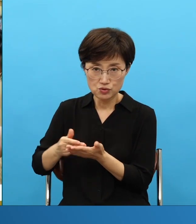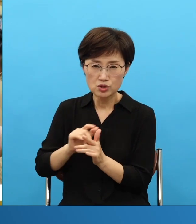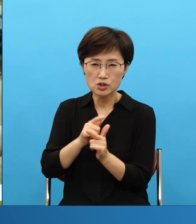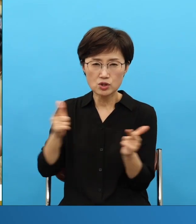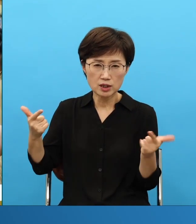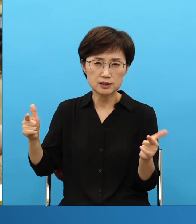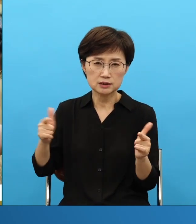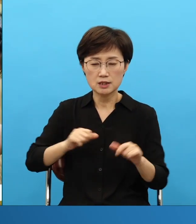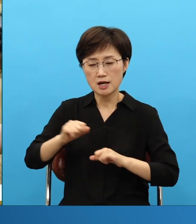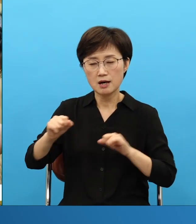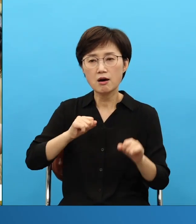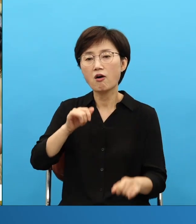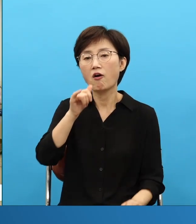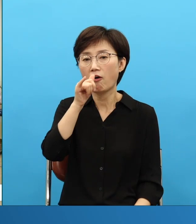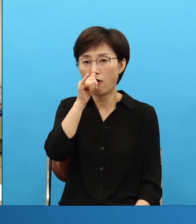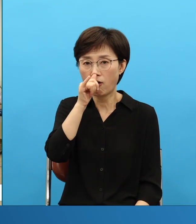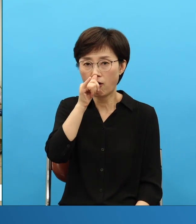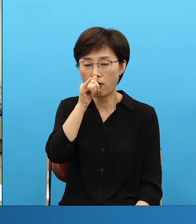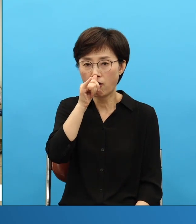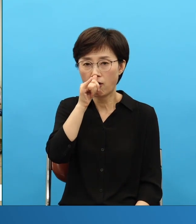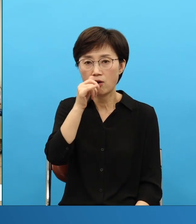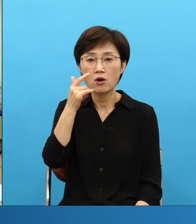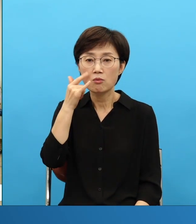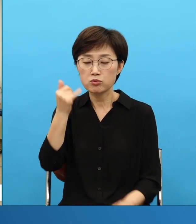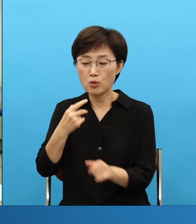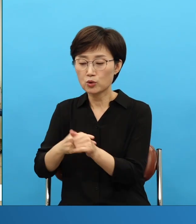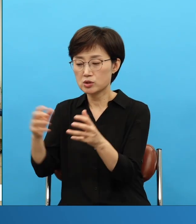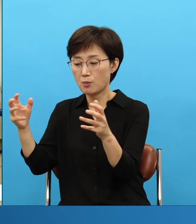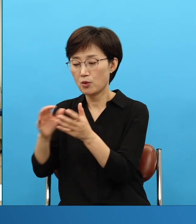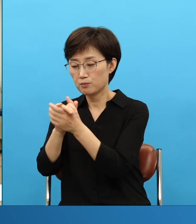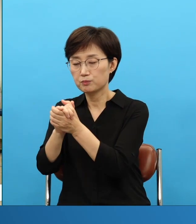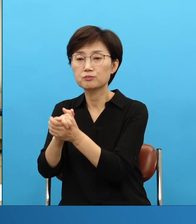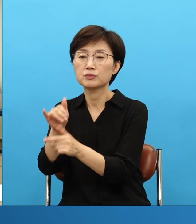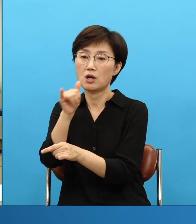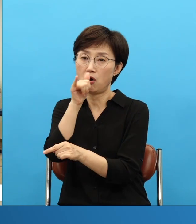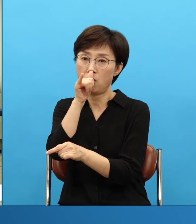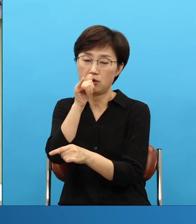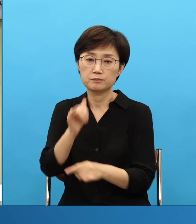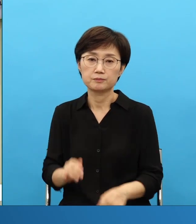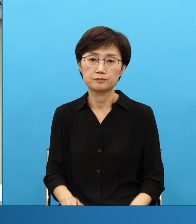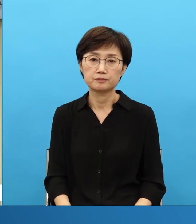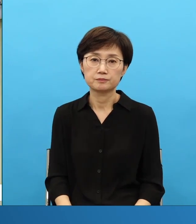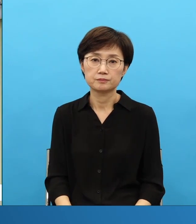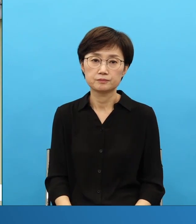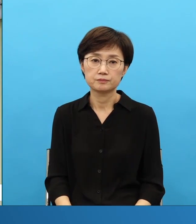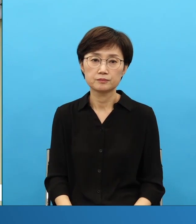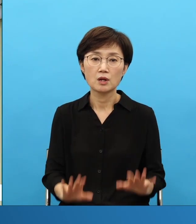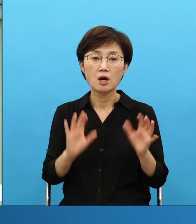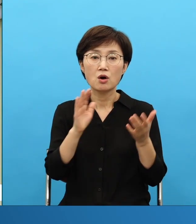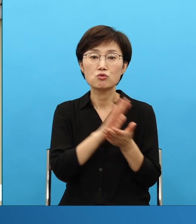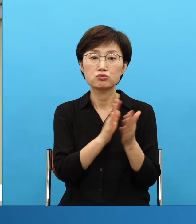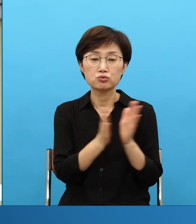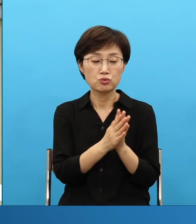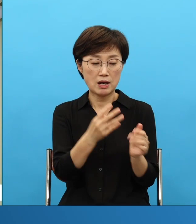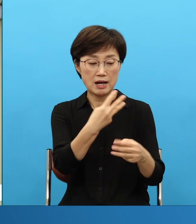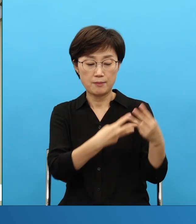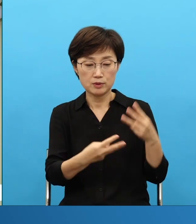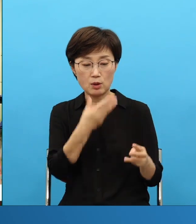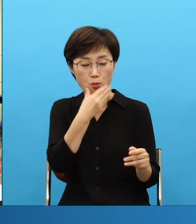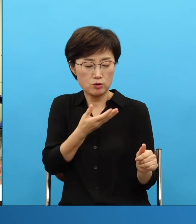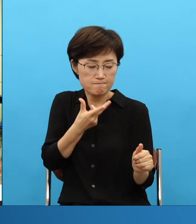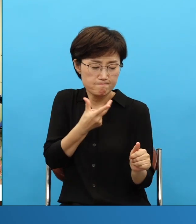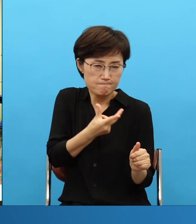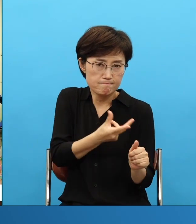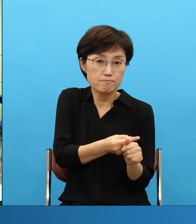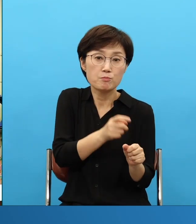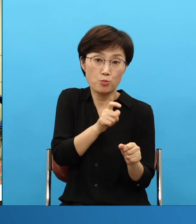주제 활동이 진행되고 부모 및 교사 기도회로 마무리됩니다. 유아유치 랩넌트들의 복음 각인과